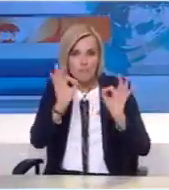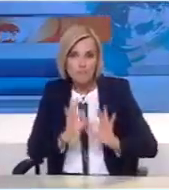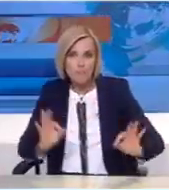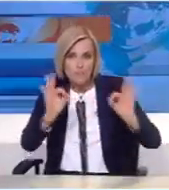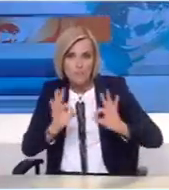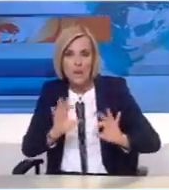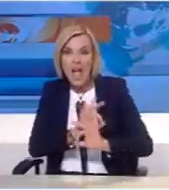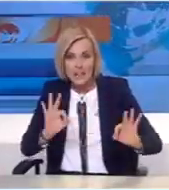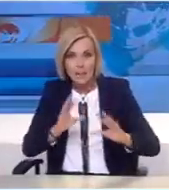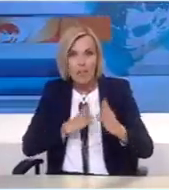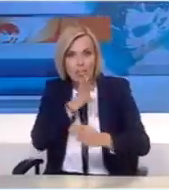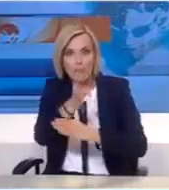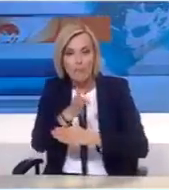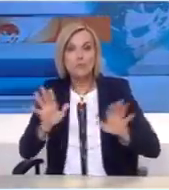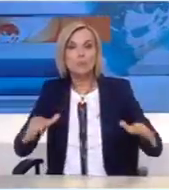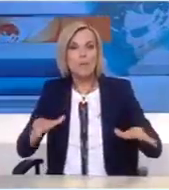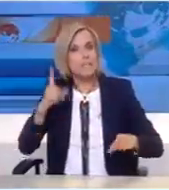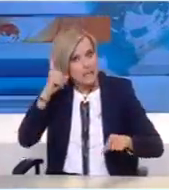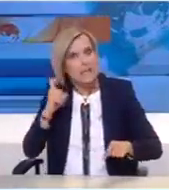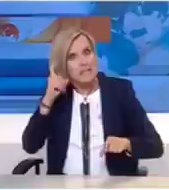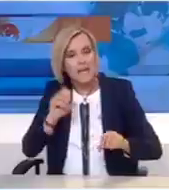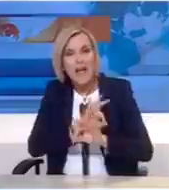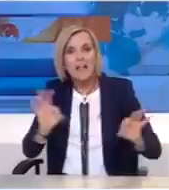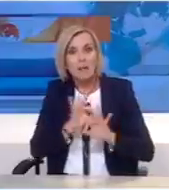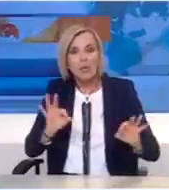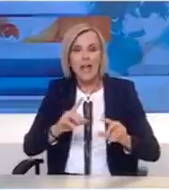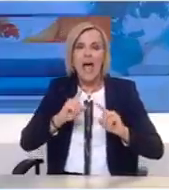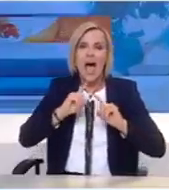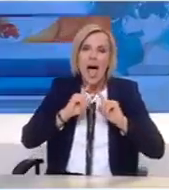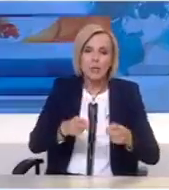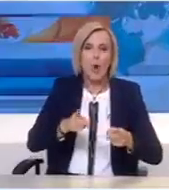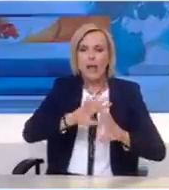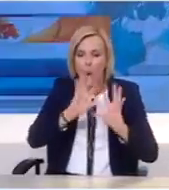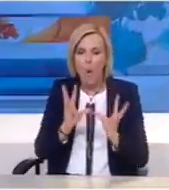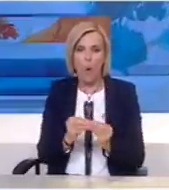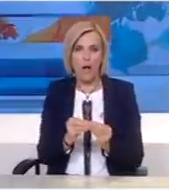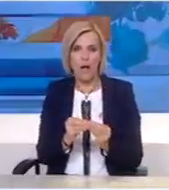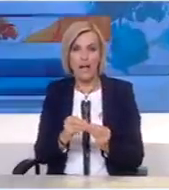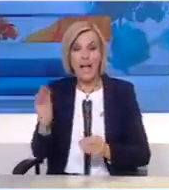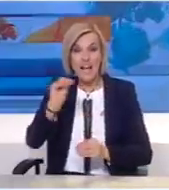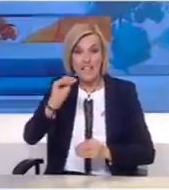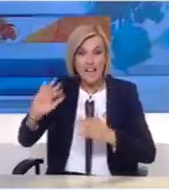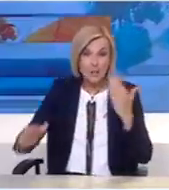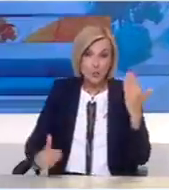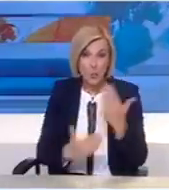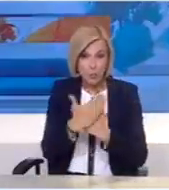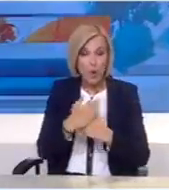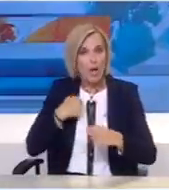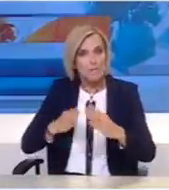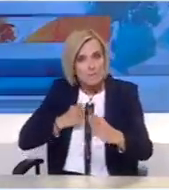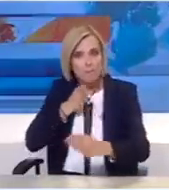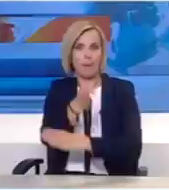κλινική του Περιστερίου και είχε ενημερωθεί για τα περιστατικά του Περιστερίου. Θα δώσω εντολές για το τι πρέπει να γίνει. Και την Τετάρτη το πρωί ήμασταν εκεί.